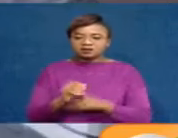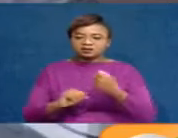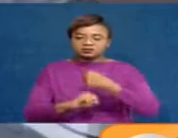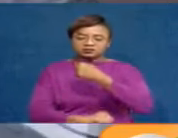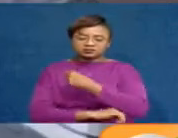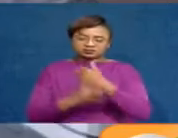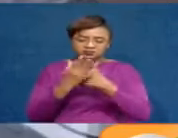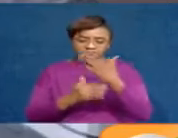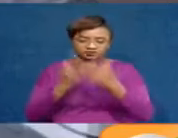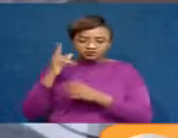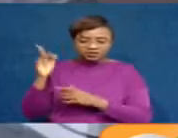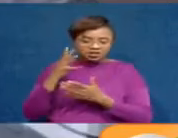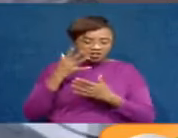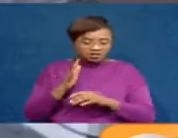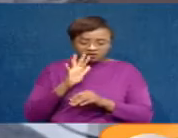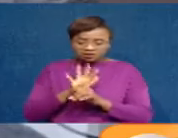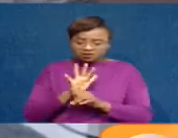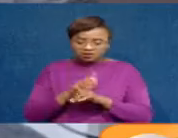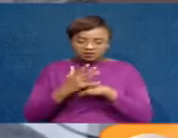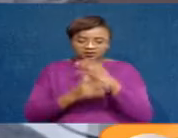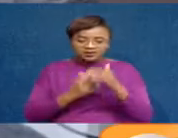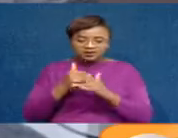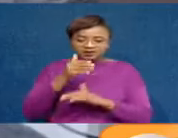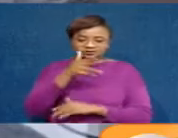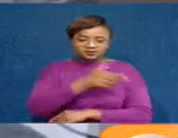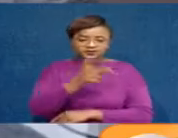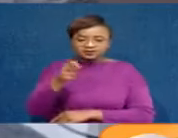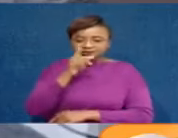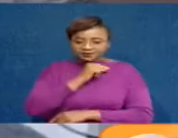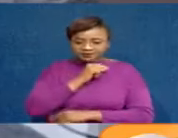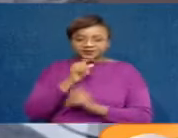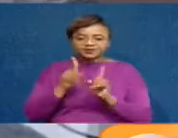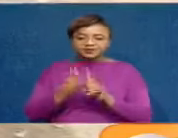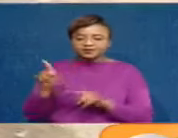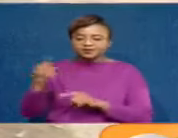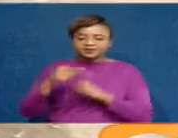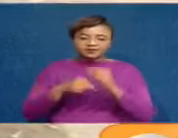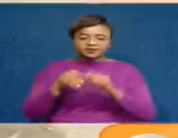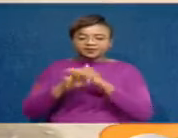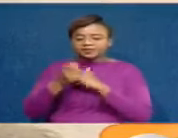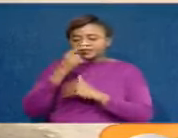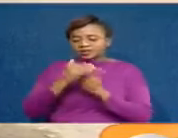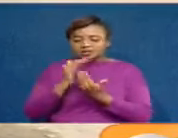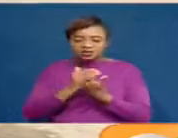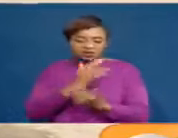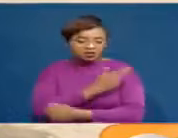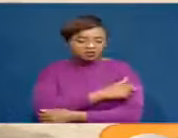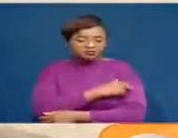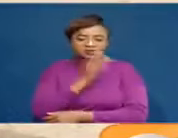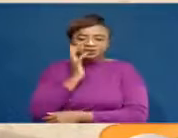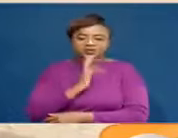kwani alipoteza damu nyingi baada ya kupigwa risasi. Akiendelea kupokea matibabu katika chumba cha wagonjwa